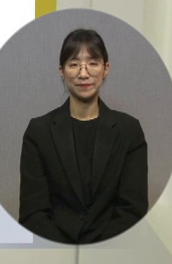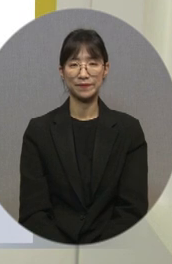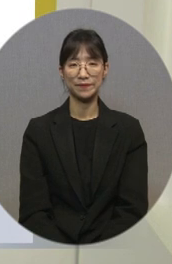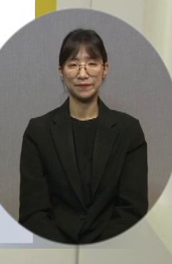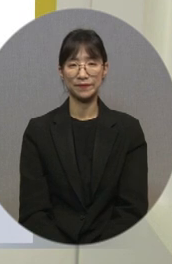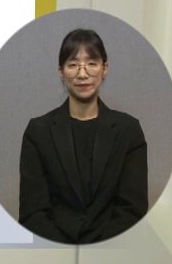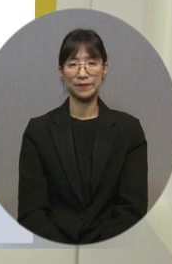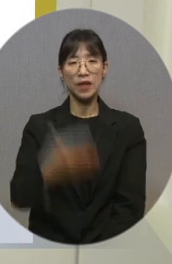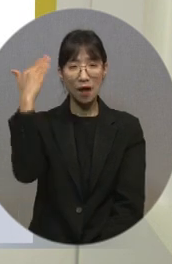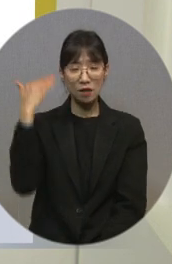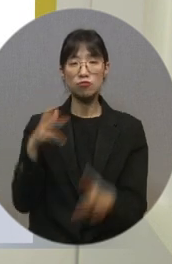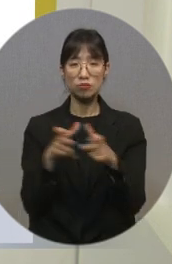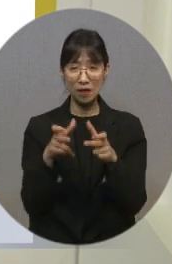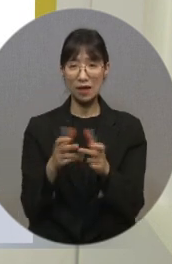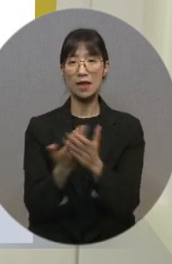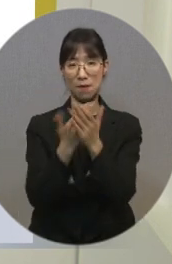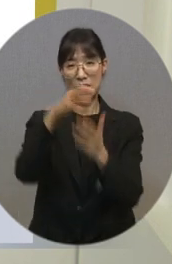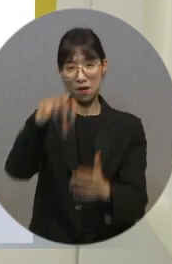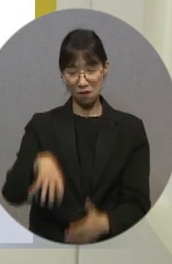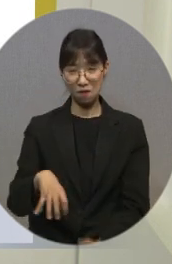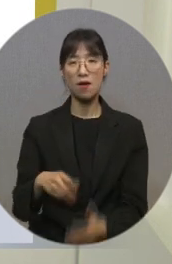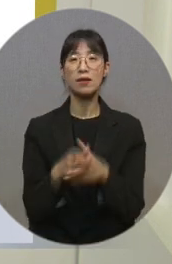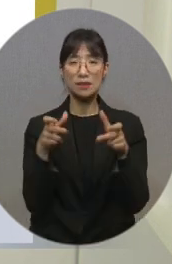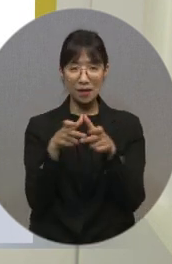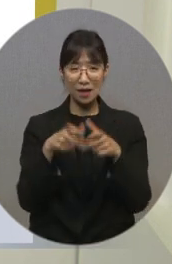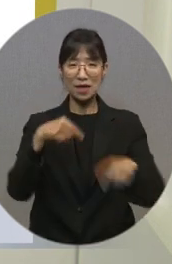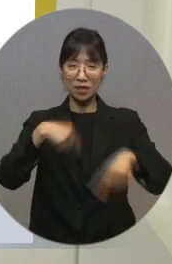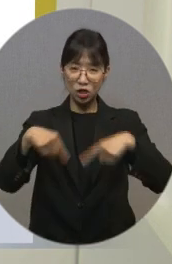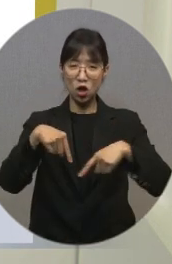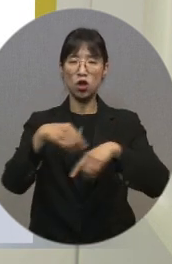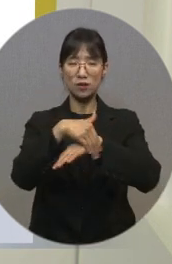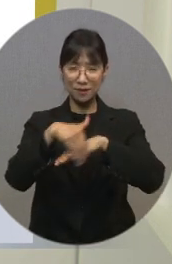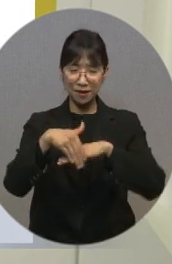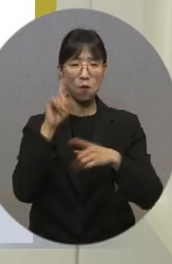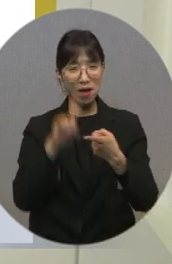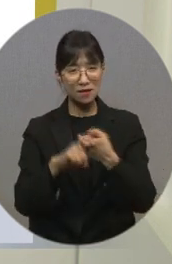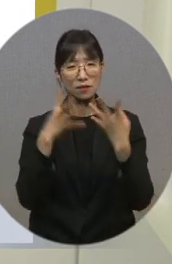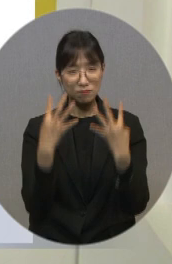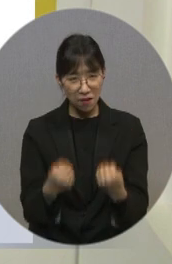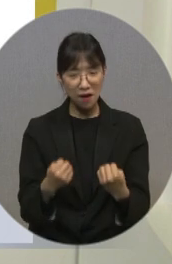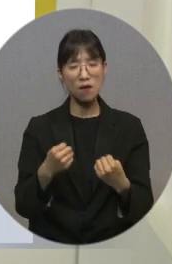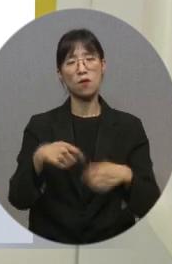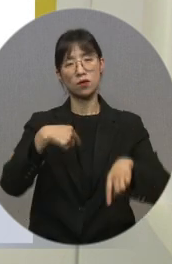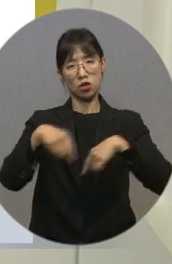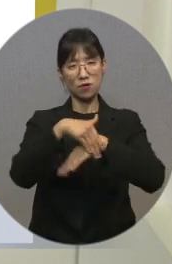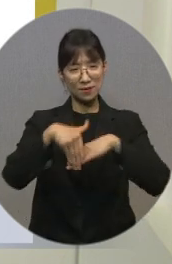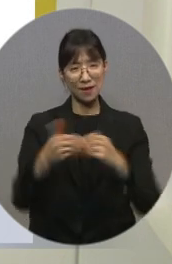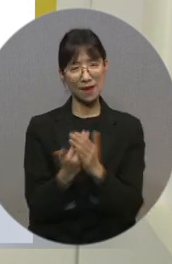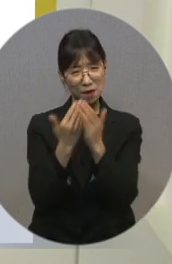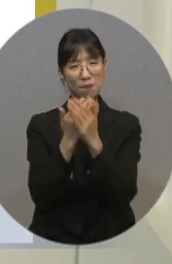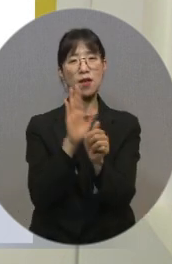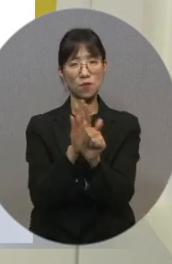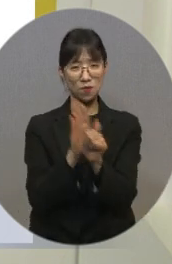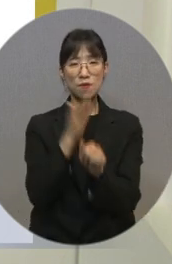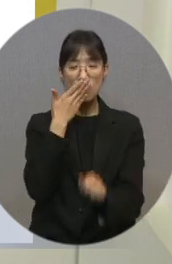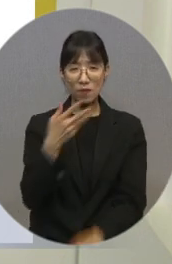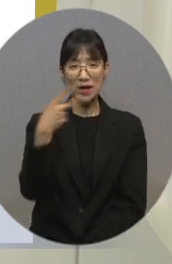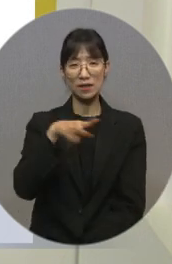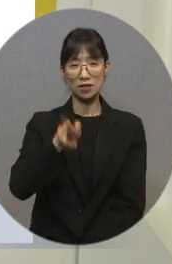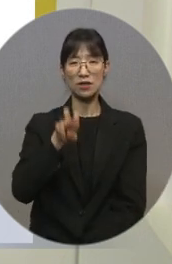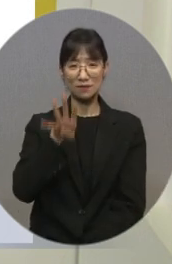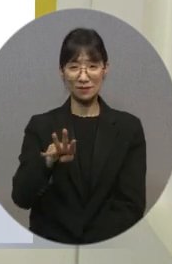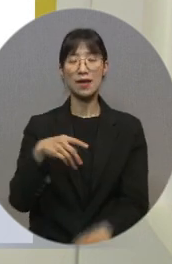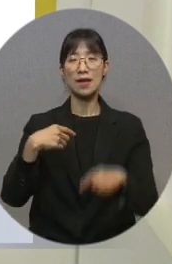뉴스입니다 한국 장애인 개발원이 장애인 정책에 관심이 많고 정책 개발에 기여할 수 있는 2024년